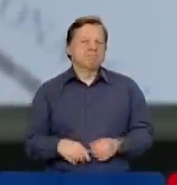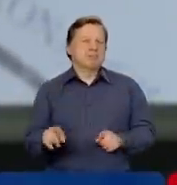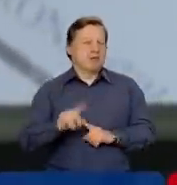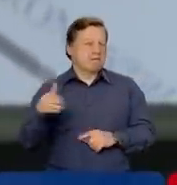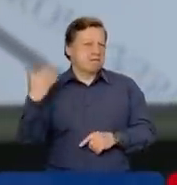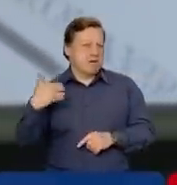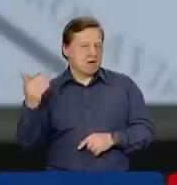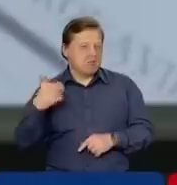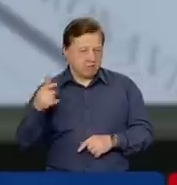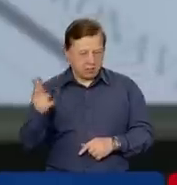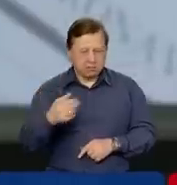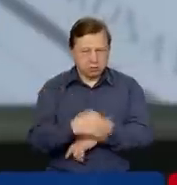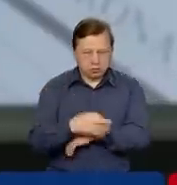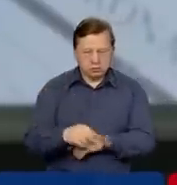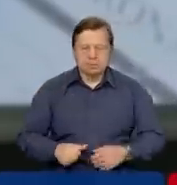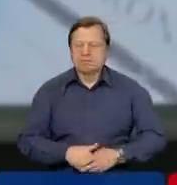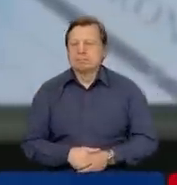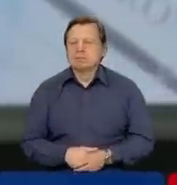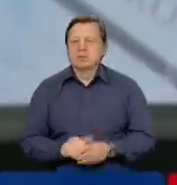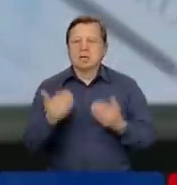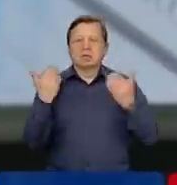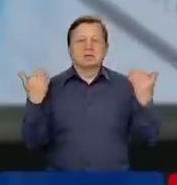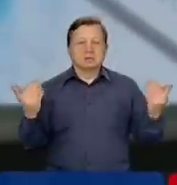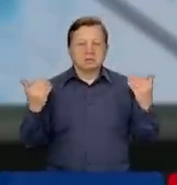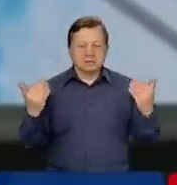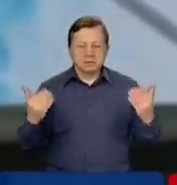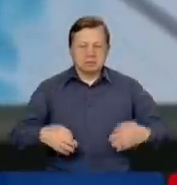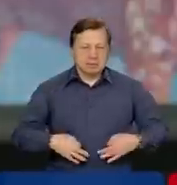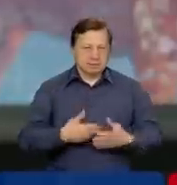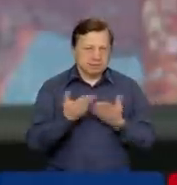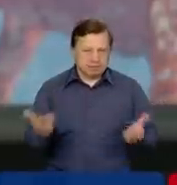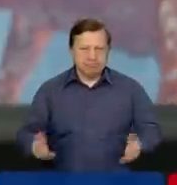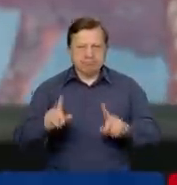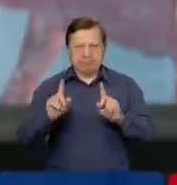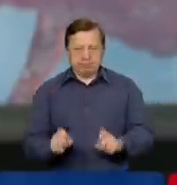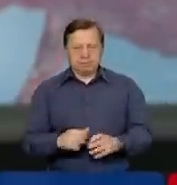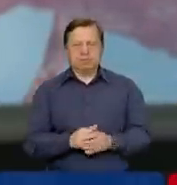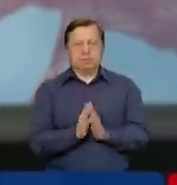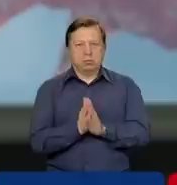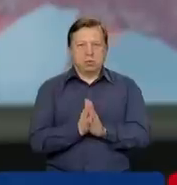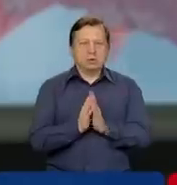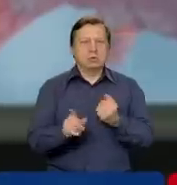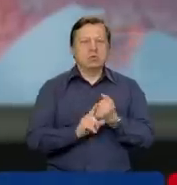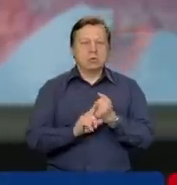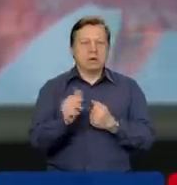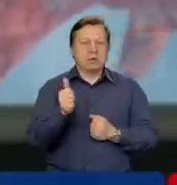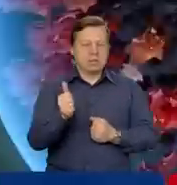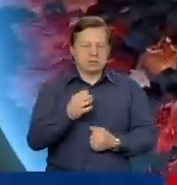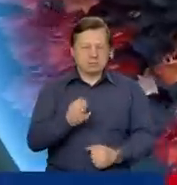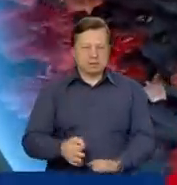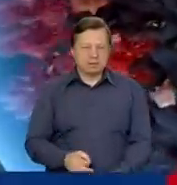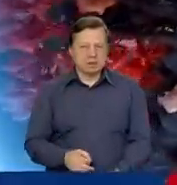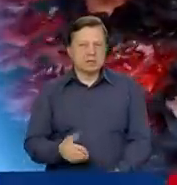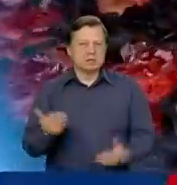epidemiologii i zdrowia publicznego. Witam serdecznie. Dzień dobry, panie redaktorze. Dzień dobry państwu. Zaczynamy. Bardzo prosimy. Pytanie numer jeden.